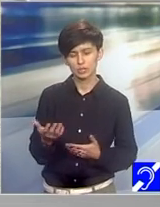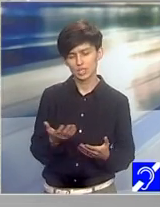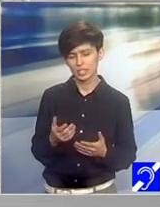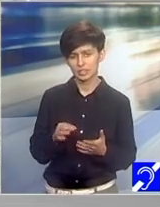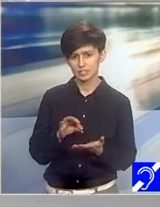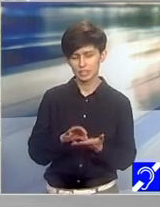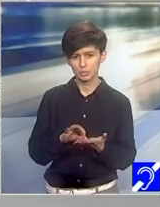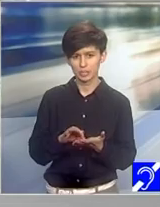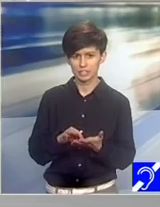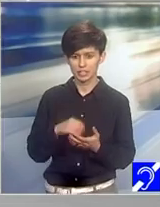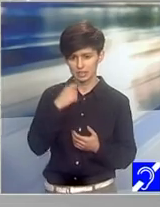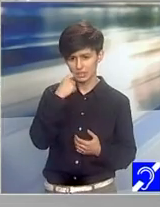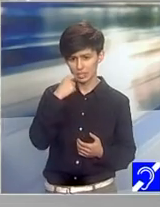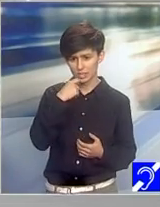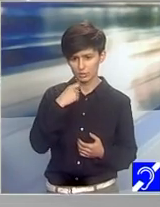editorial clujean